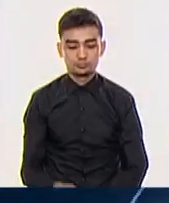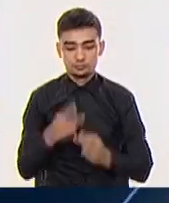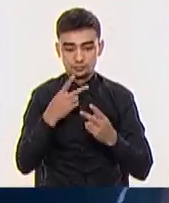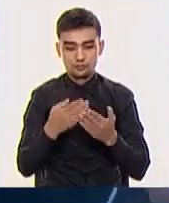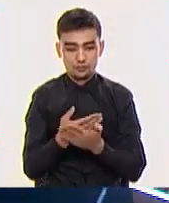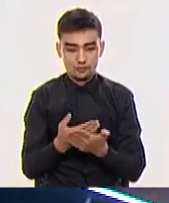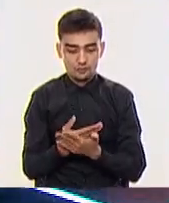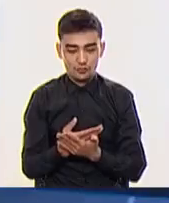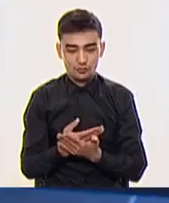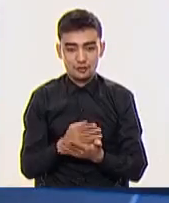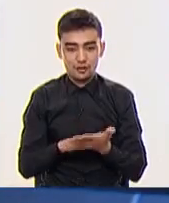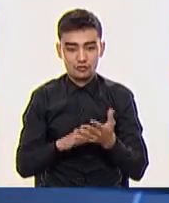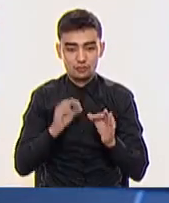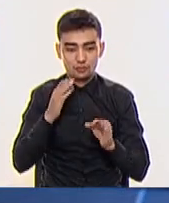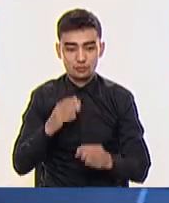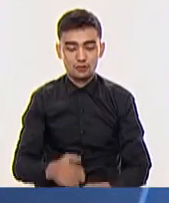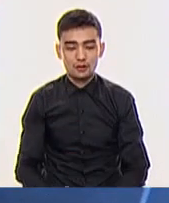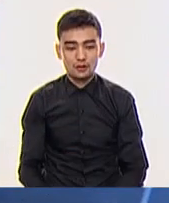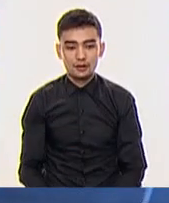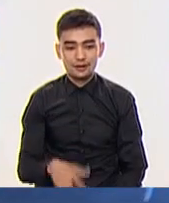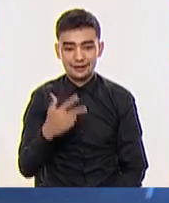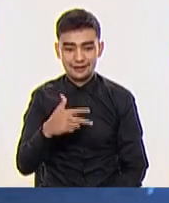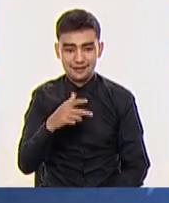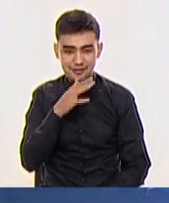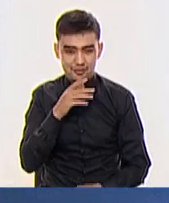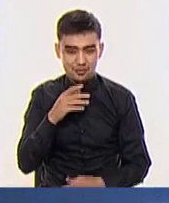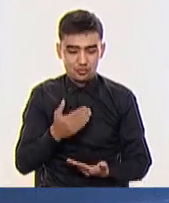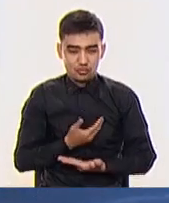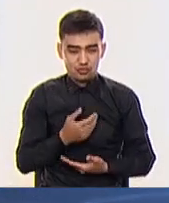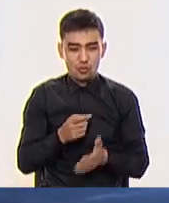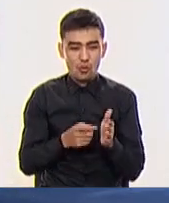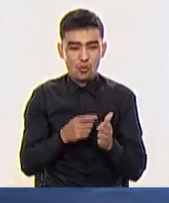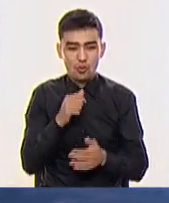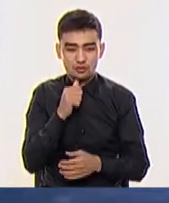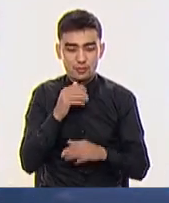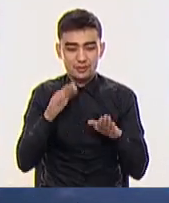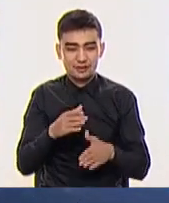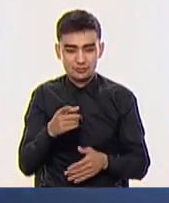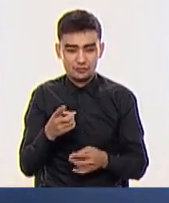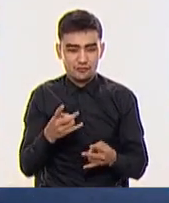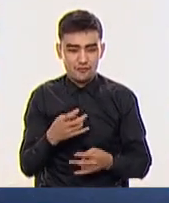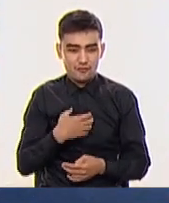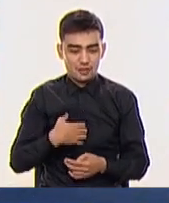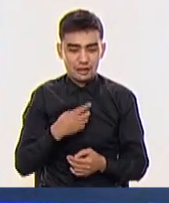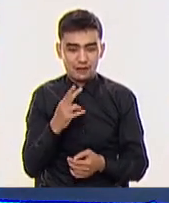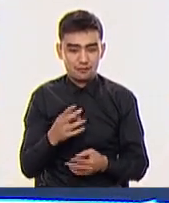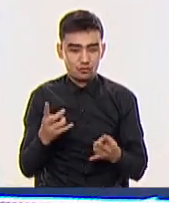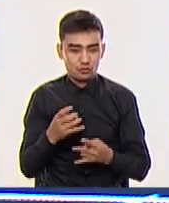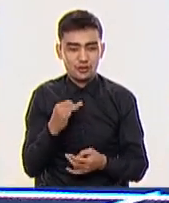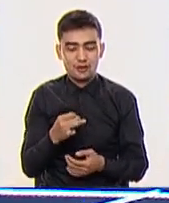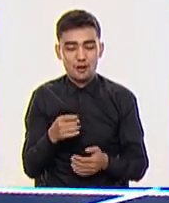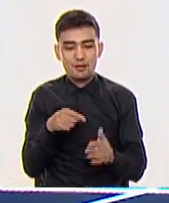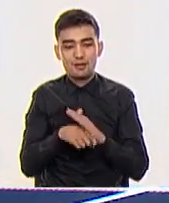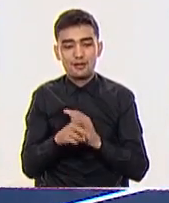Вы смотрите новости Информбюро. Продолжаем выпуск. 30-летнему жителю Костанай жизненно необходима квартира. Казалось бы,